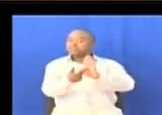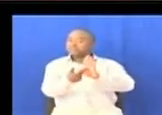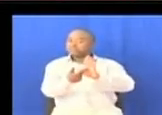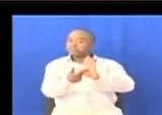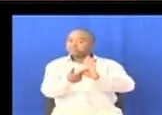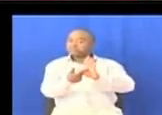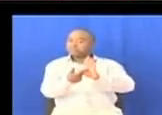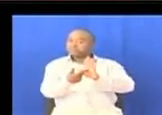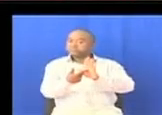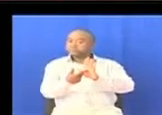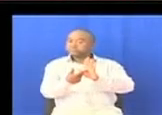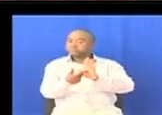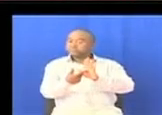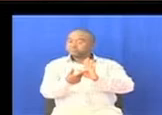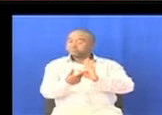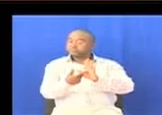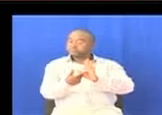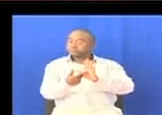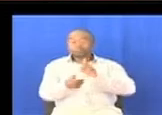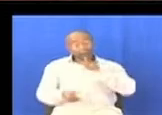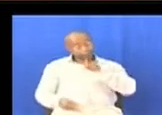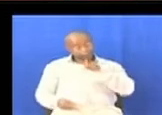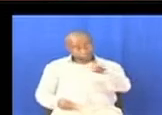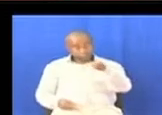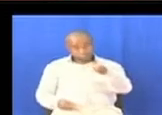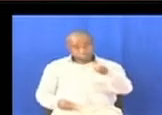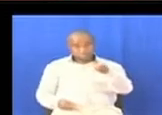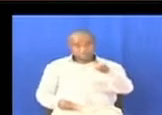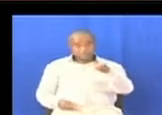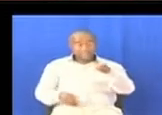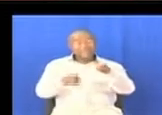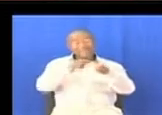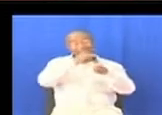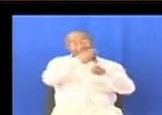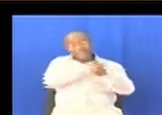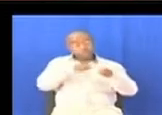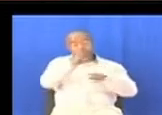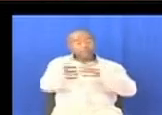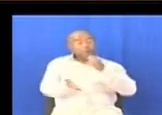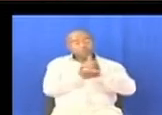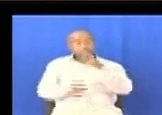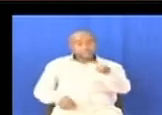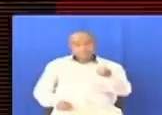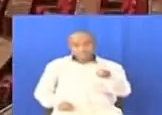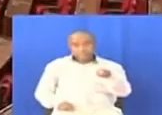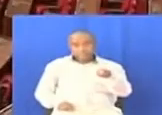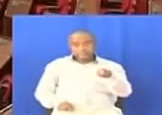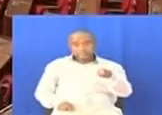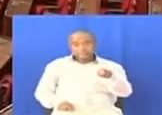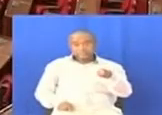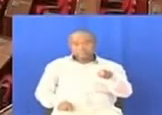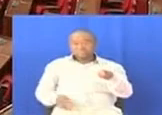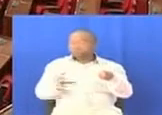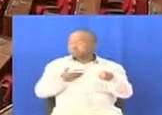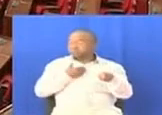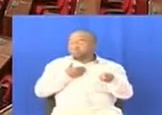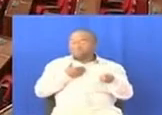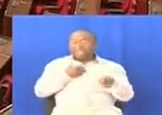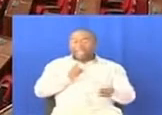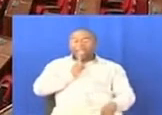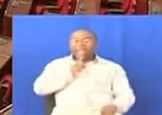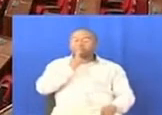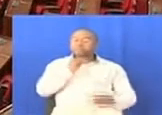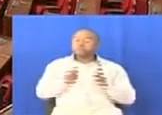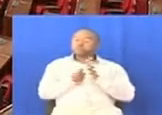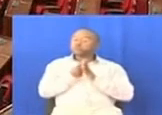kwamba yeye ni kati ya marais Afrika ambao hawapokei amri kutoka